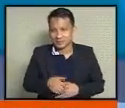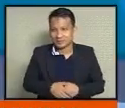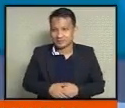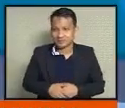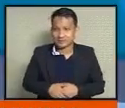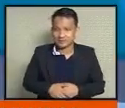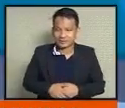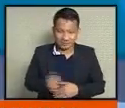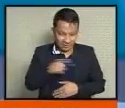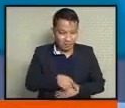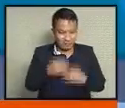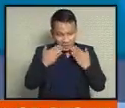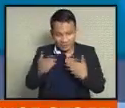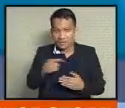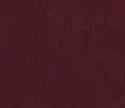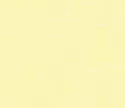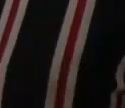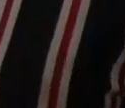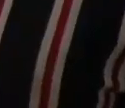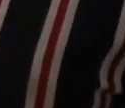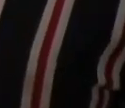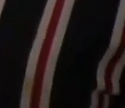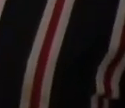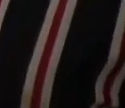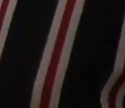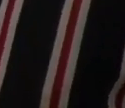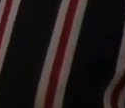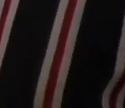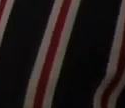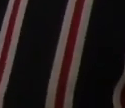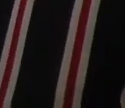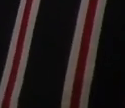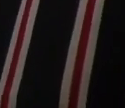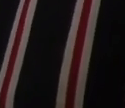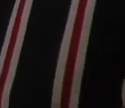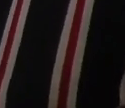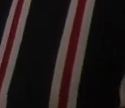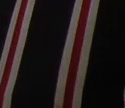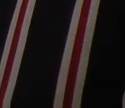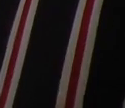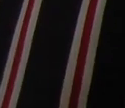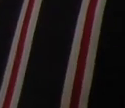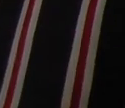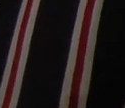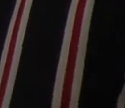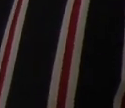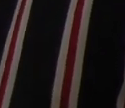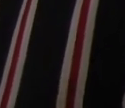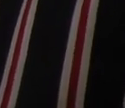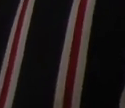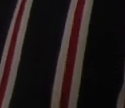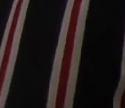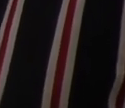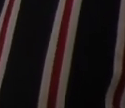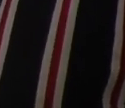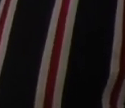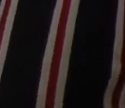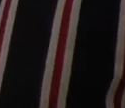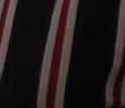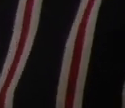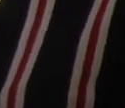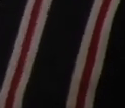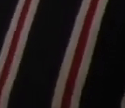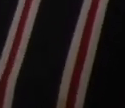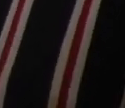okay na. Maayos natin yan. Sige. Thank you po. Yung dun sa t-shirt na yon, na-inform ka ba about dun sa meaning, totoong meaning nung